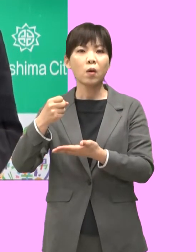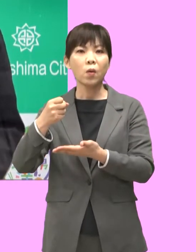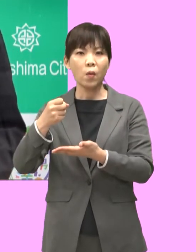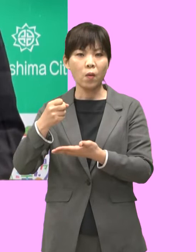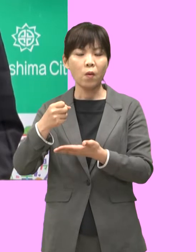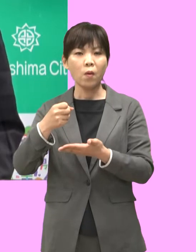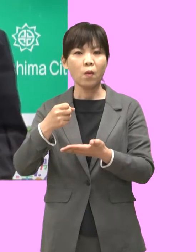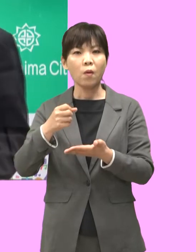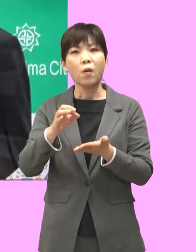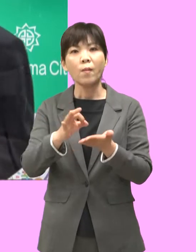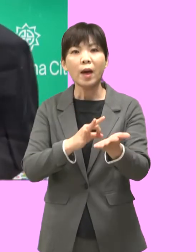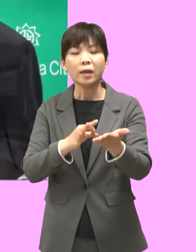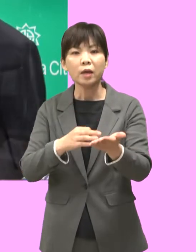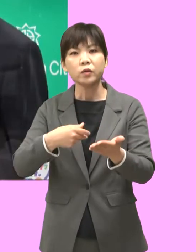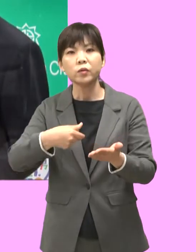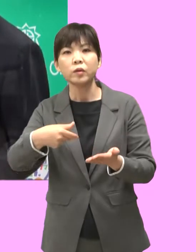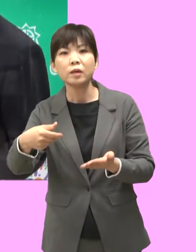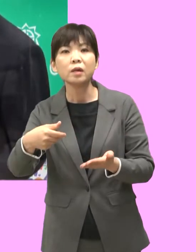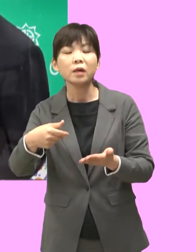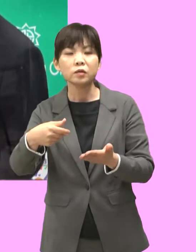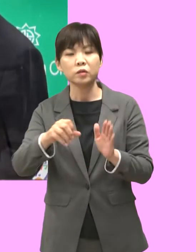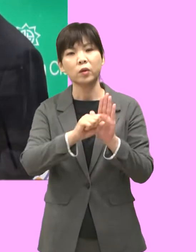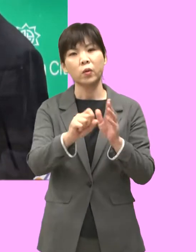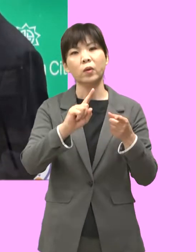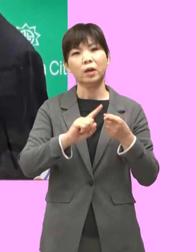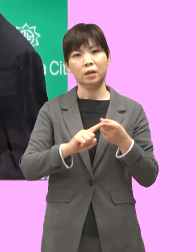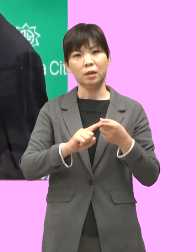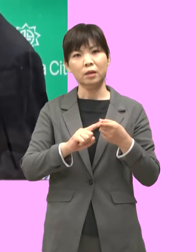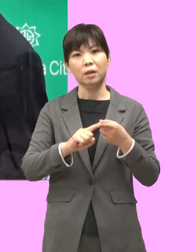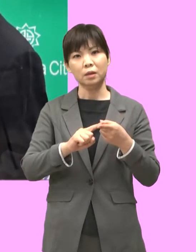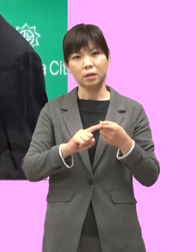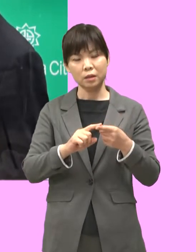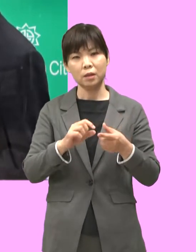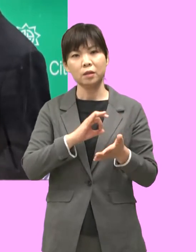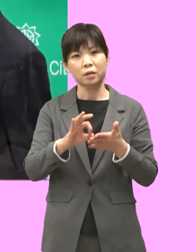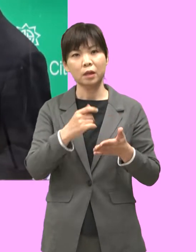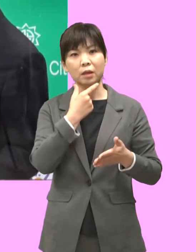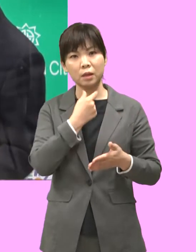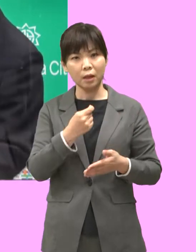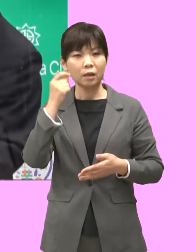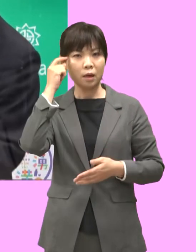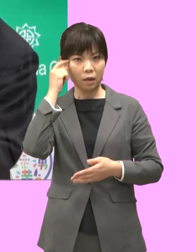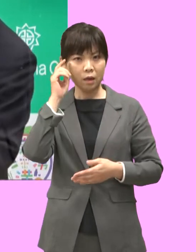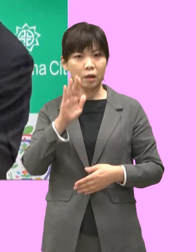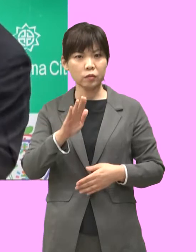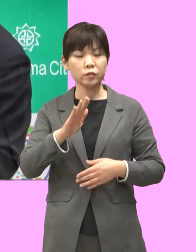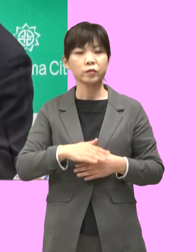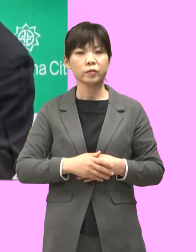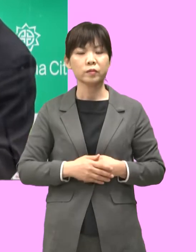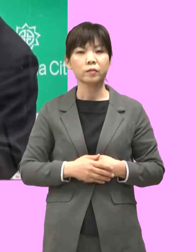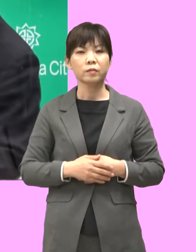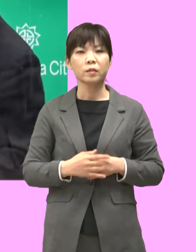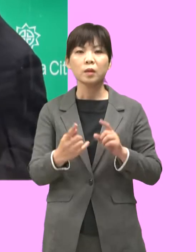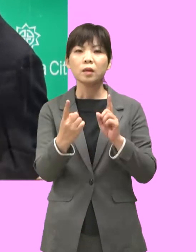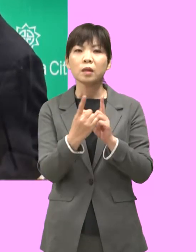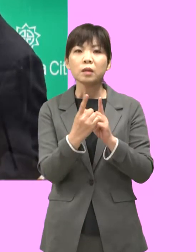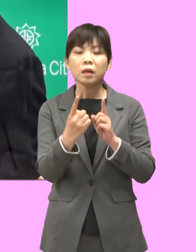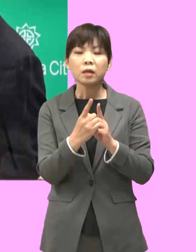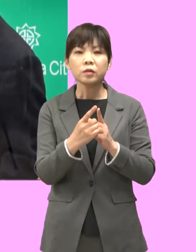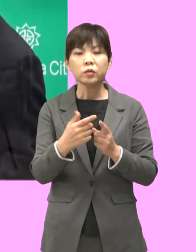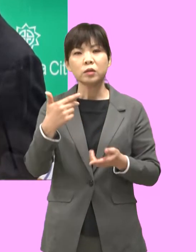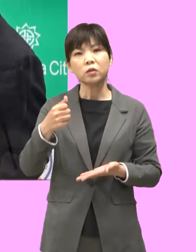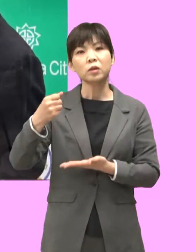し付けすることで有効利用を図ってまいります。まず対象とする、公有財